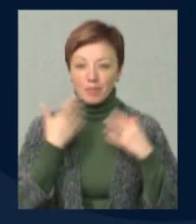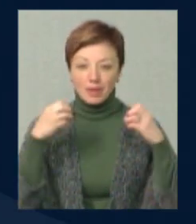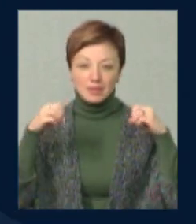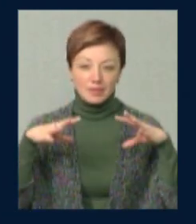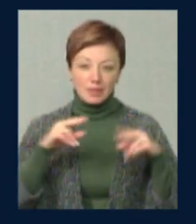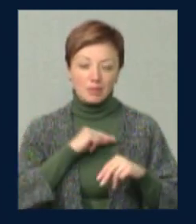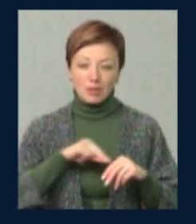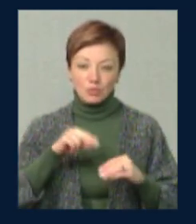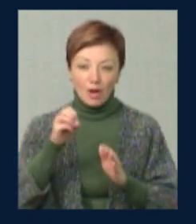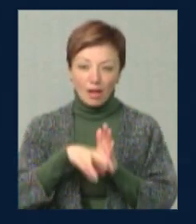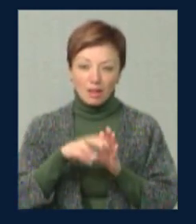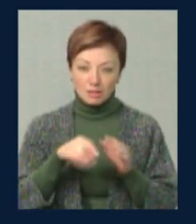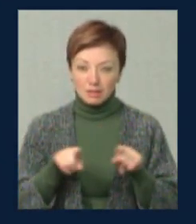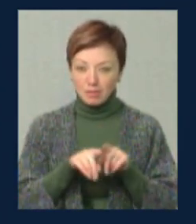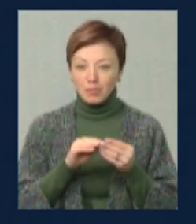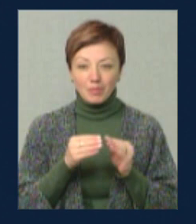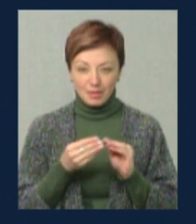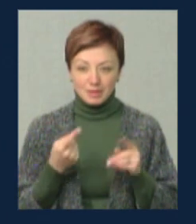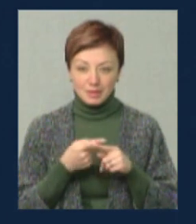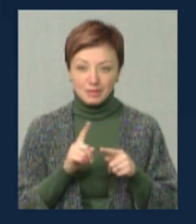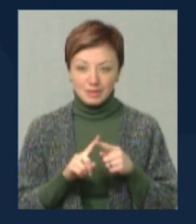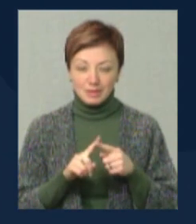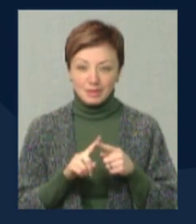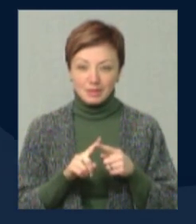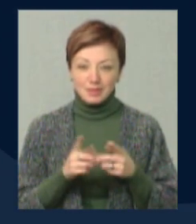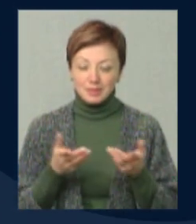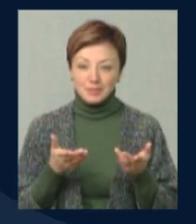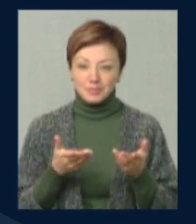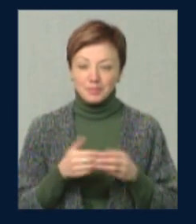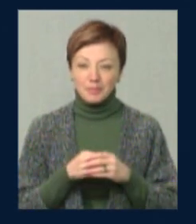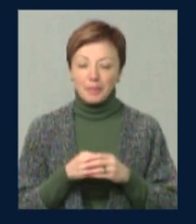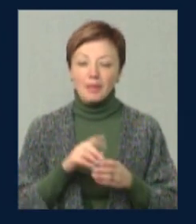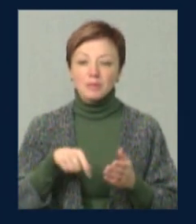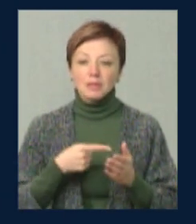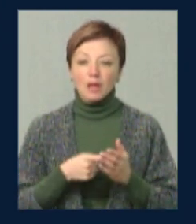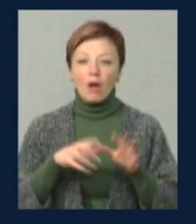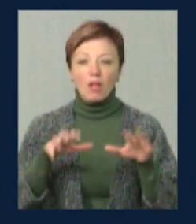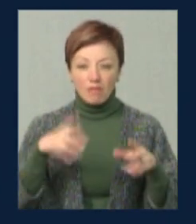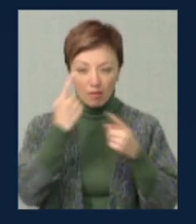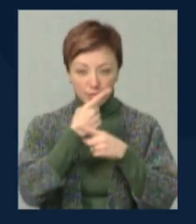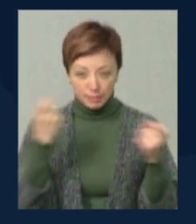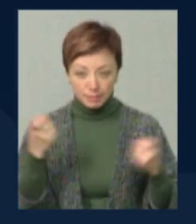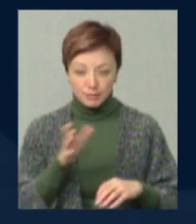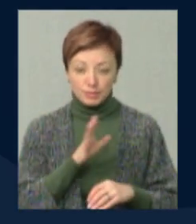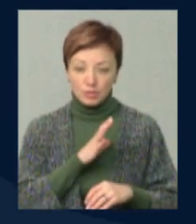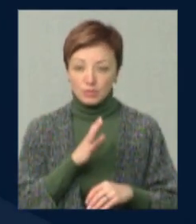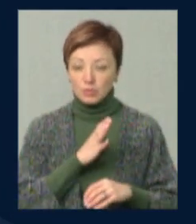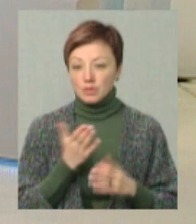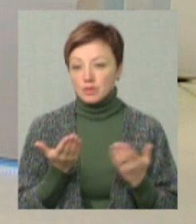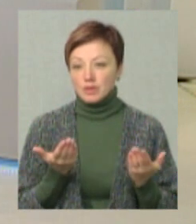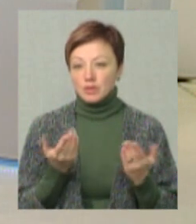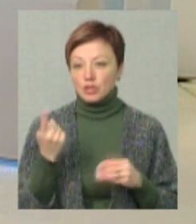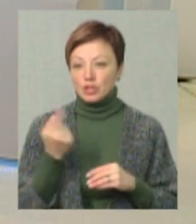немає світла і не працює каналізація. То така халепа – це якийсь механізм регулювання? Ну, міський голова ж попереджав буквально